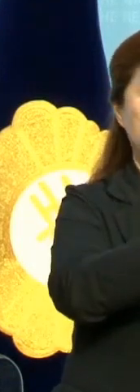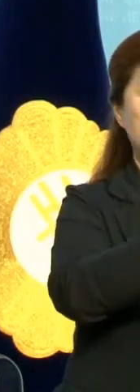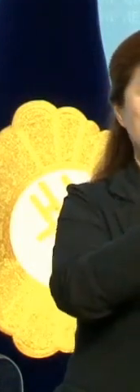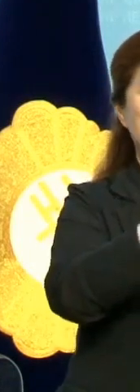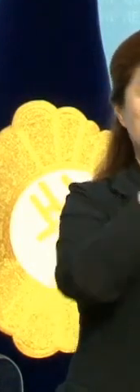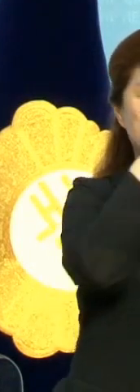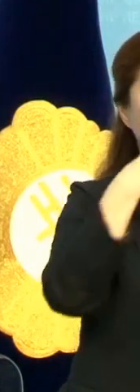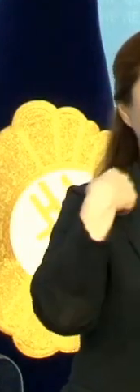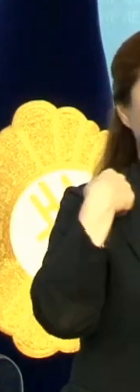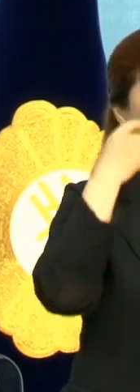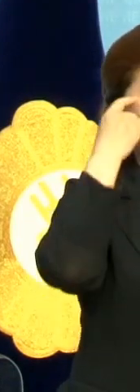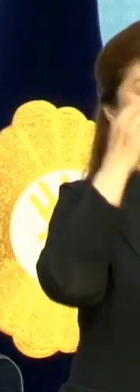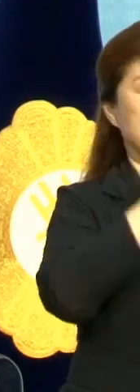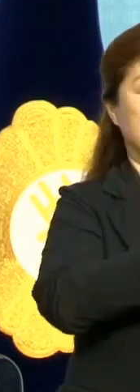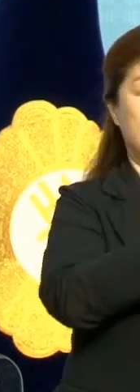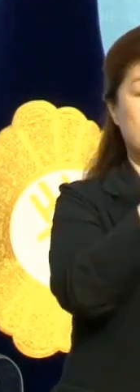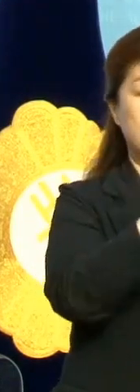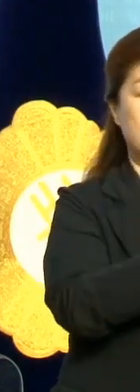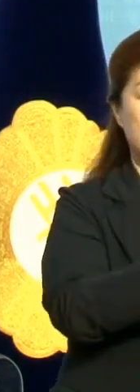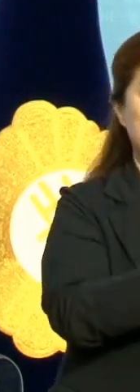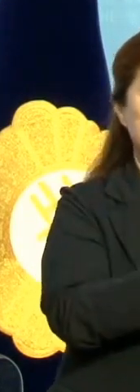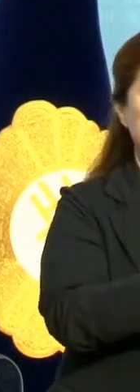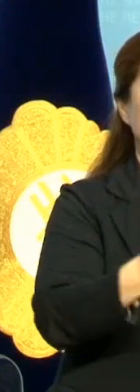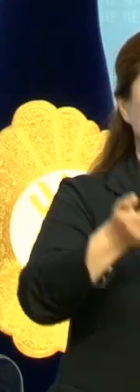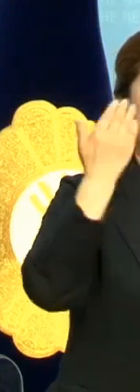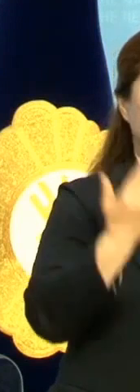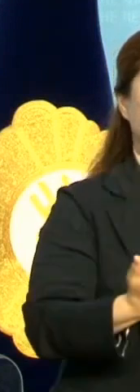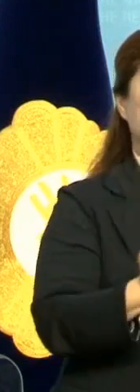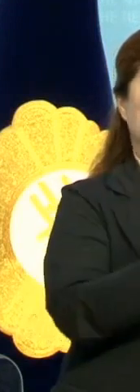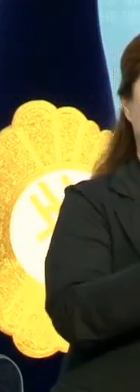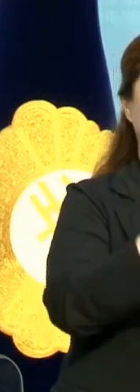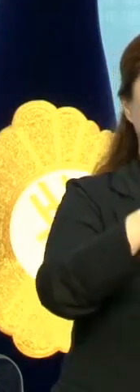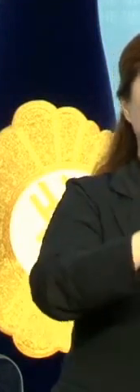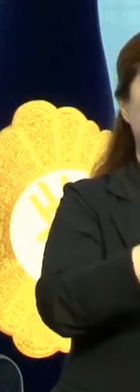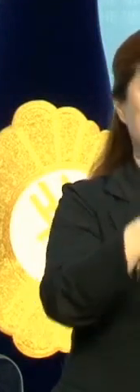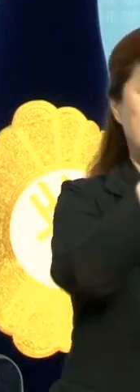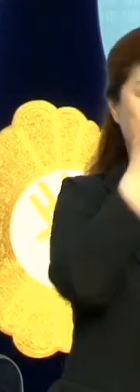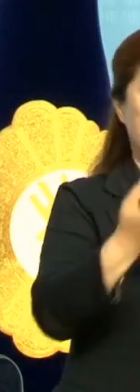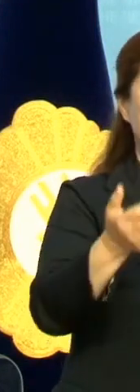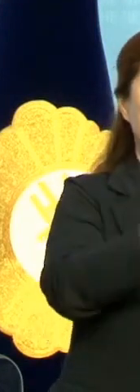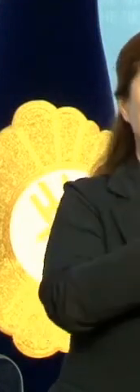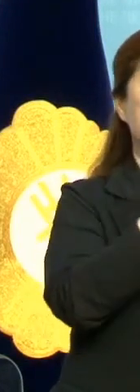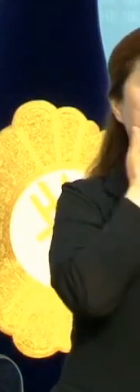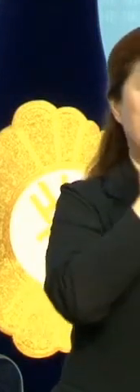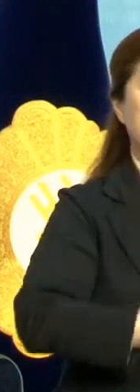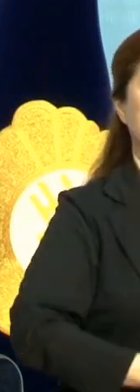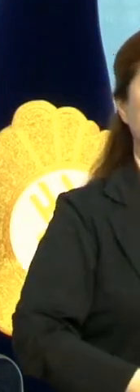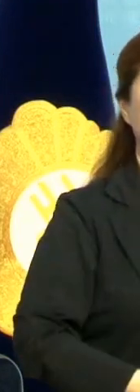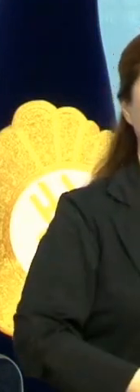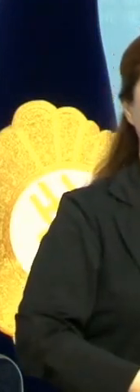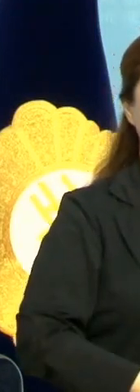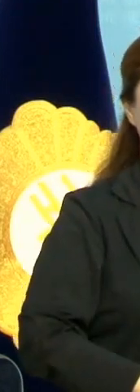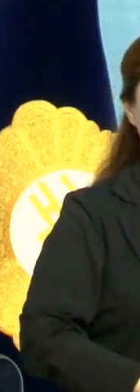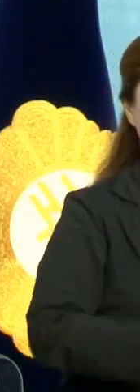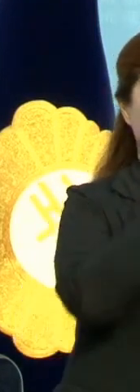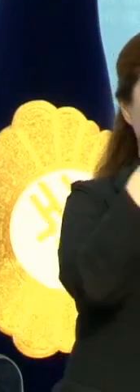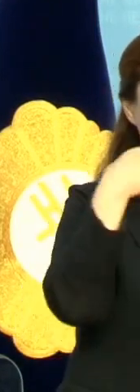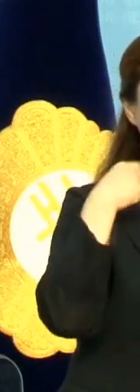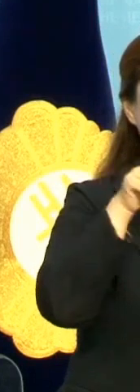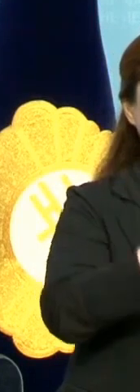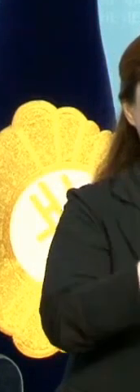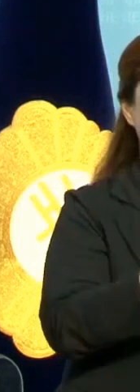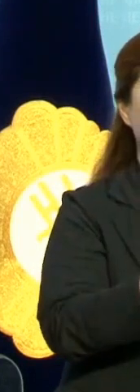민감하게 움직였더라면 진작에 이런 일들의 전모를 드러내고 바로잡을 수 있었을 겁니다. 금융당국은 이제라도